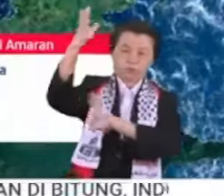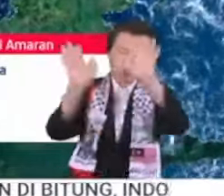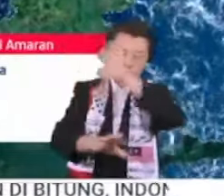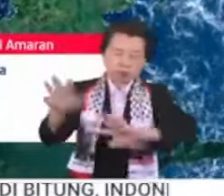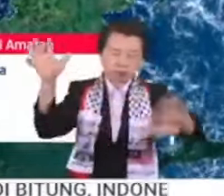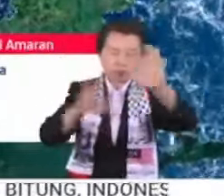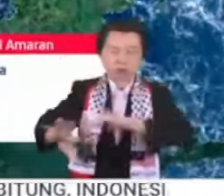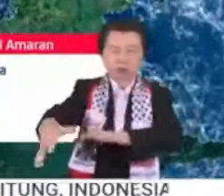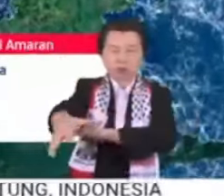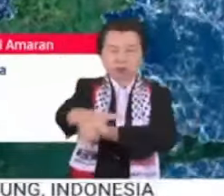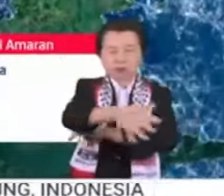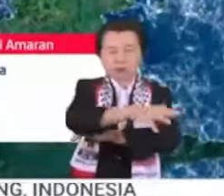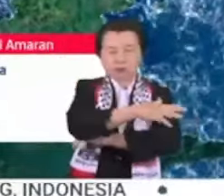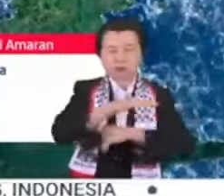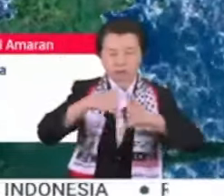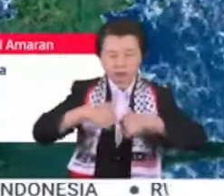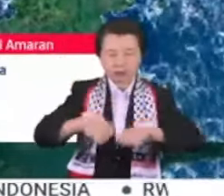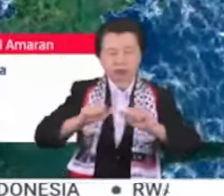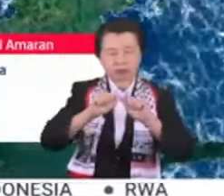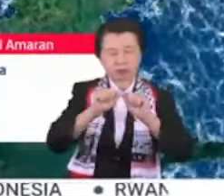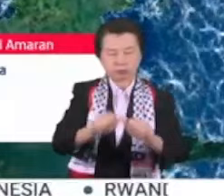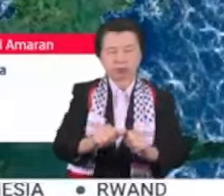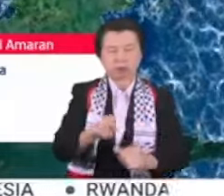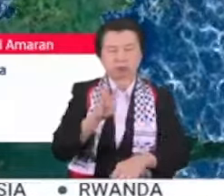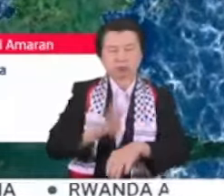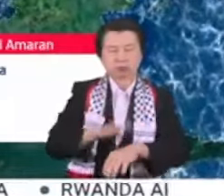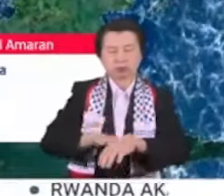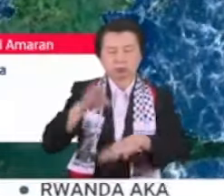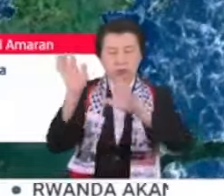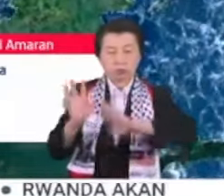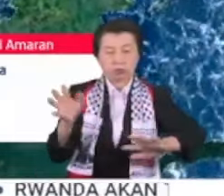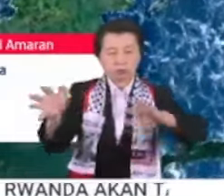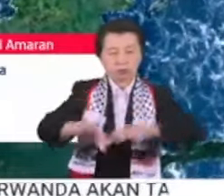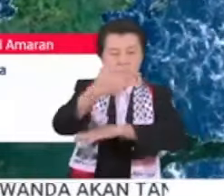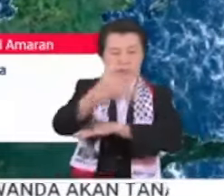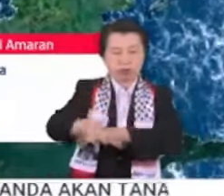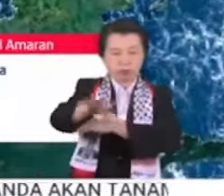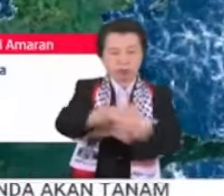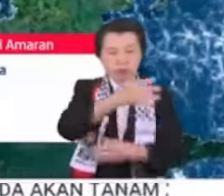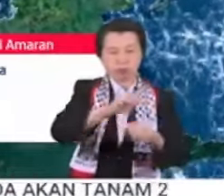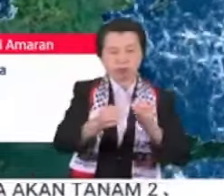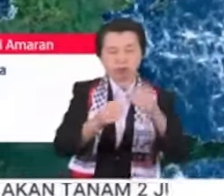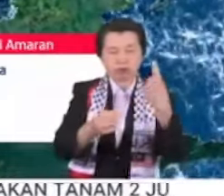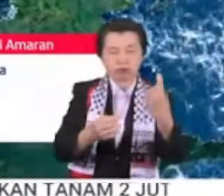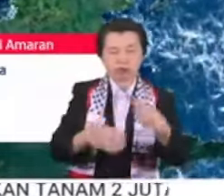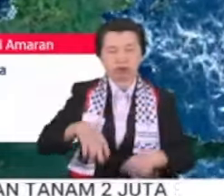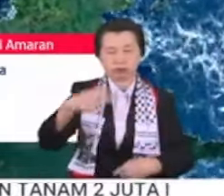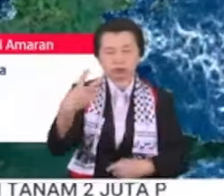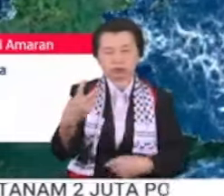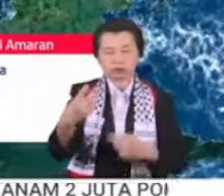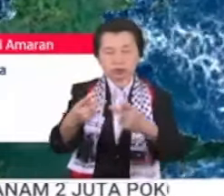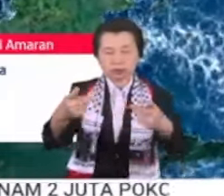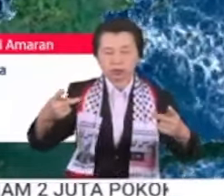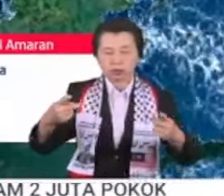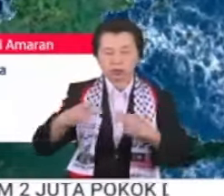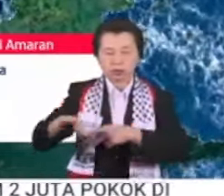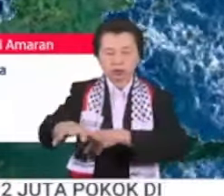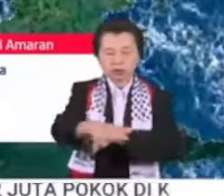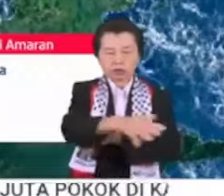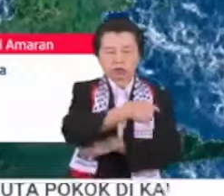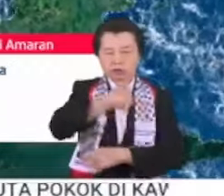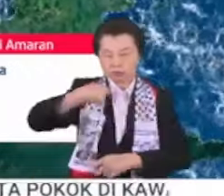kencang di kawasan perairan. Met Malaysia masih lagi mengekalkan amaran angin kencang serta bergelora kategori pertama dan juga kedua di sebahagian besar kawasan perairan Laut